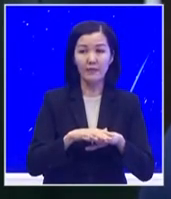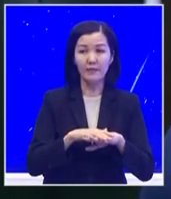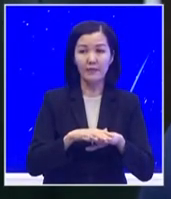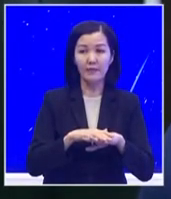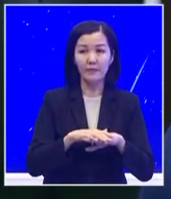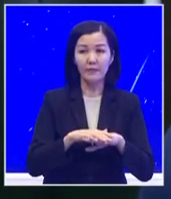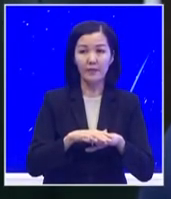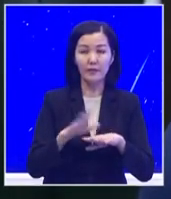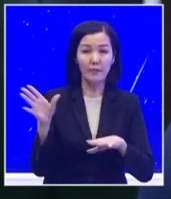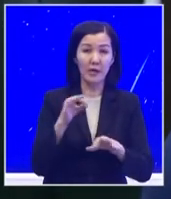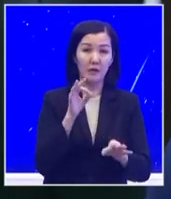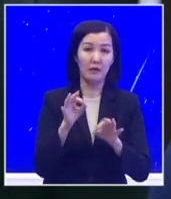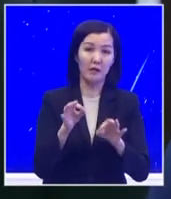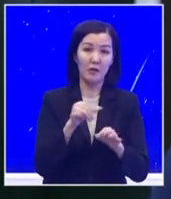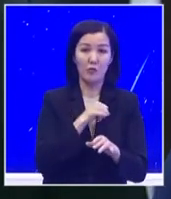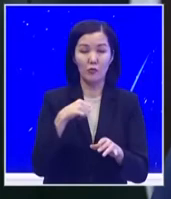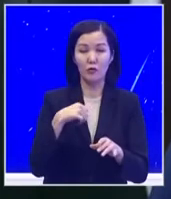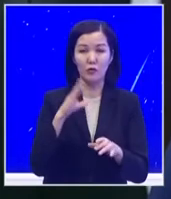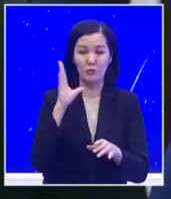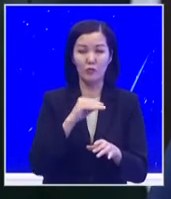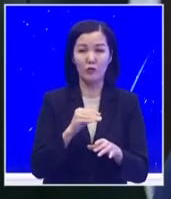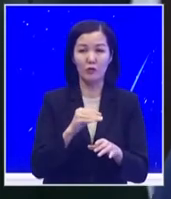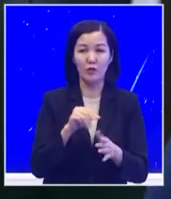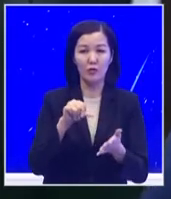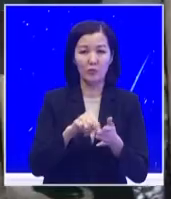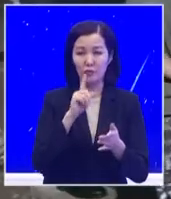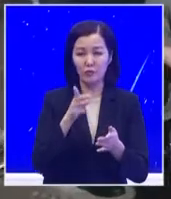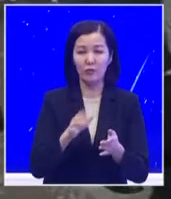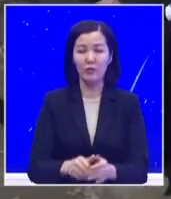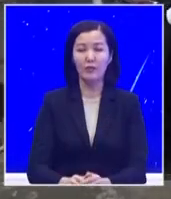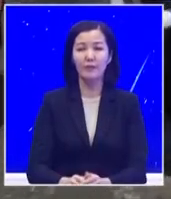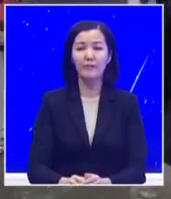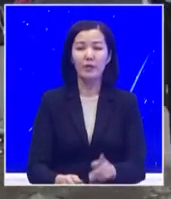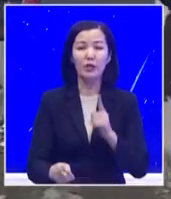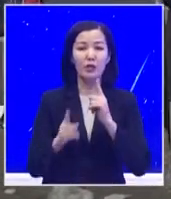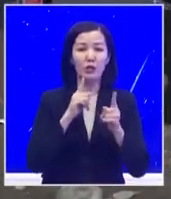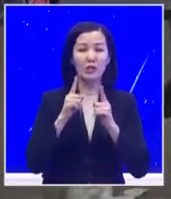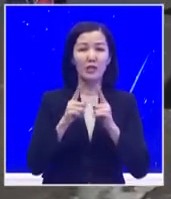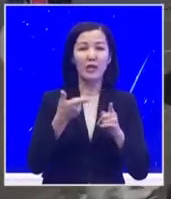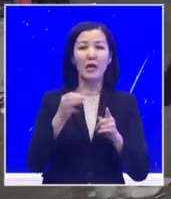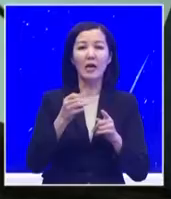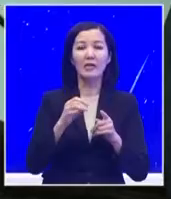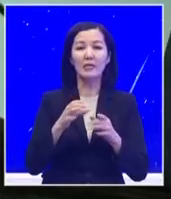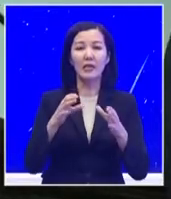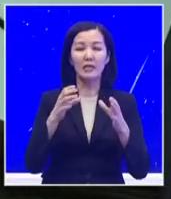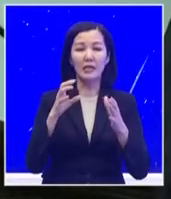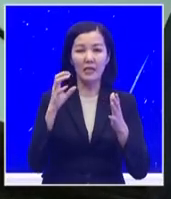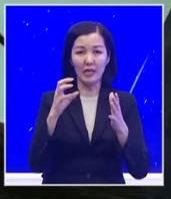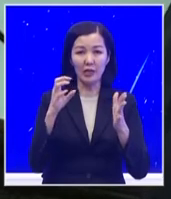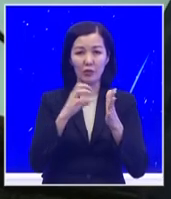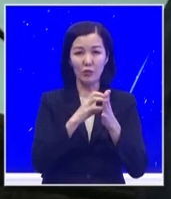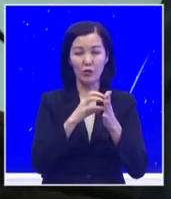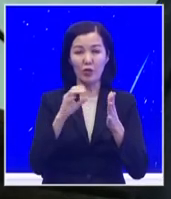бәрі нормально, олар өздері ақ справиться. Онда қатыспай ақ қойсын. Жиында тұрғын үйлерге газ датчиктерін орнату мәселесі де